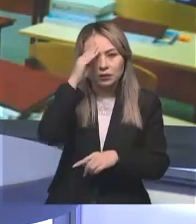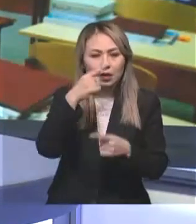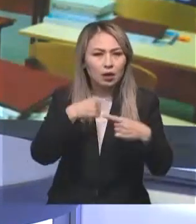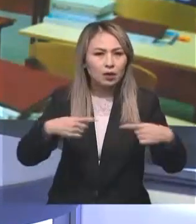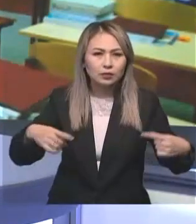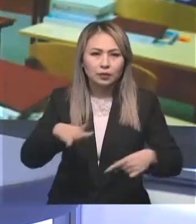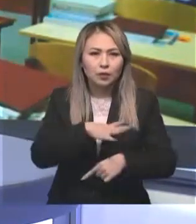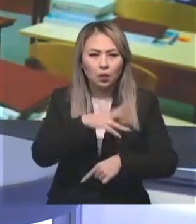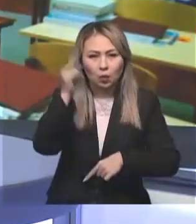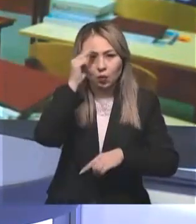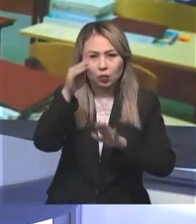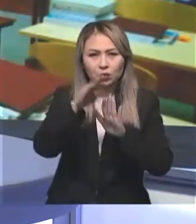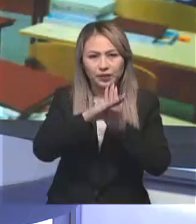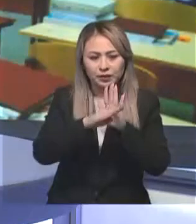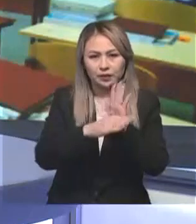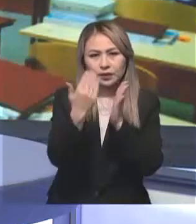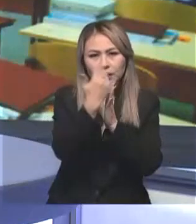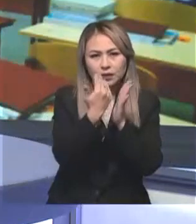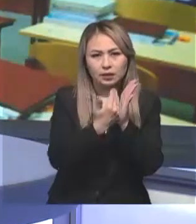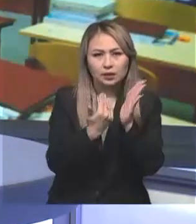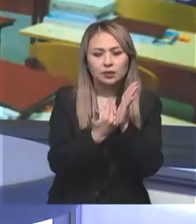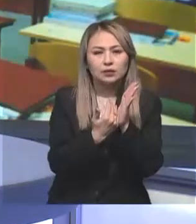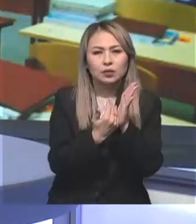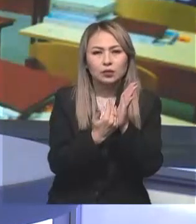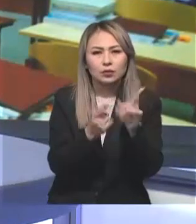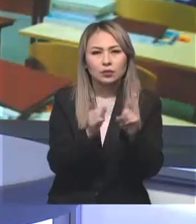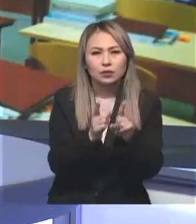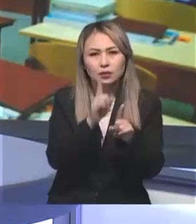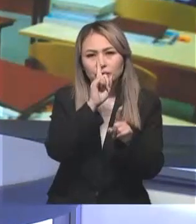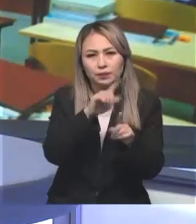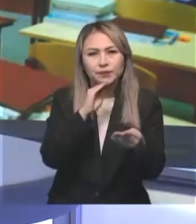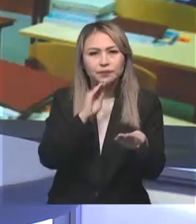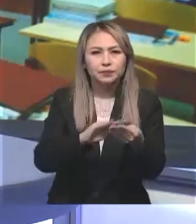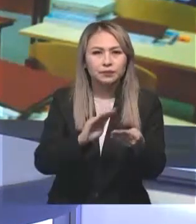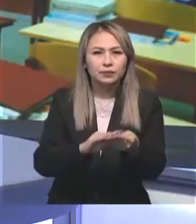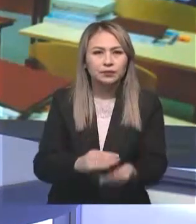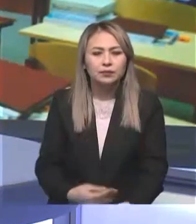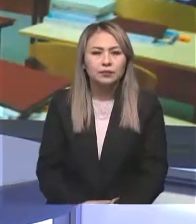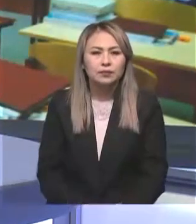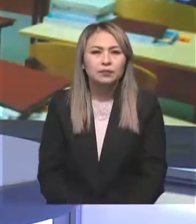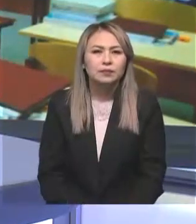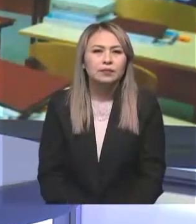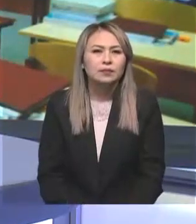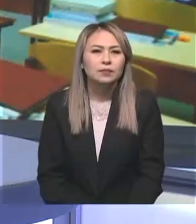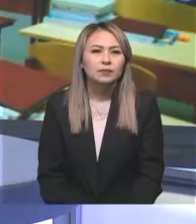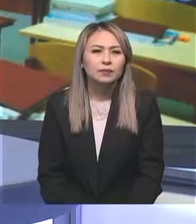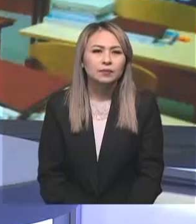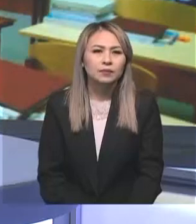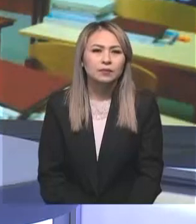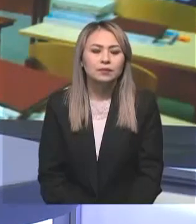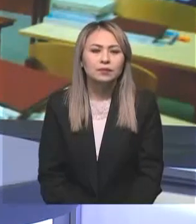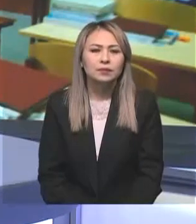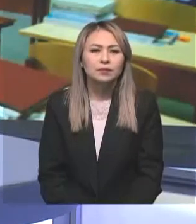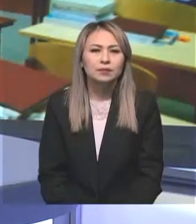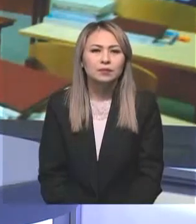әртүрлі қабылдаған. Дегенмен оқу басқармасы бағдарламасы кестеден ауытқымайды. Оны толығырақ әріптесім Мирлан Алтынбек